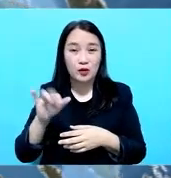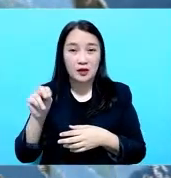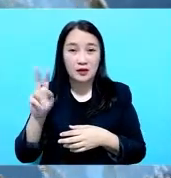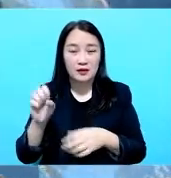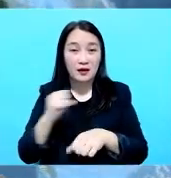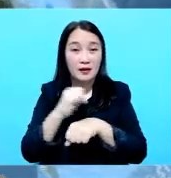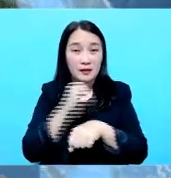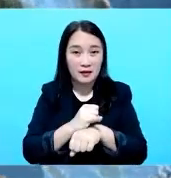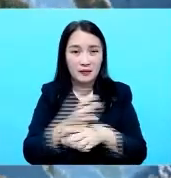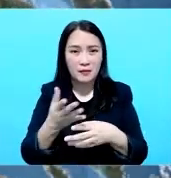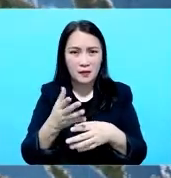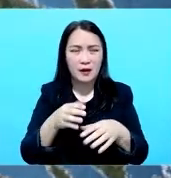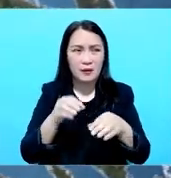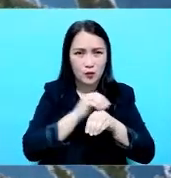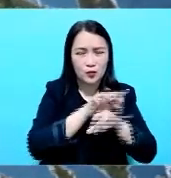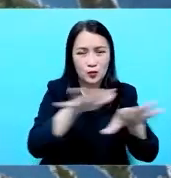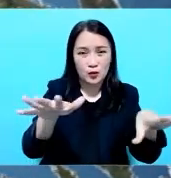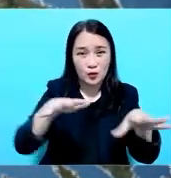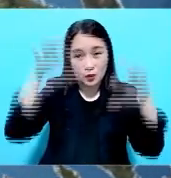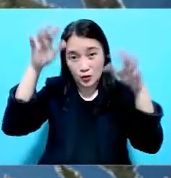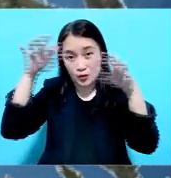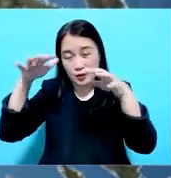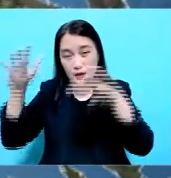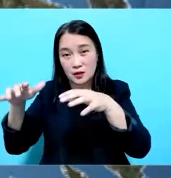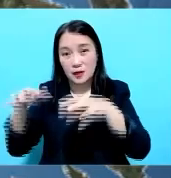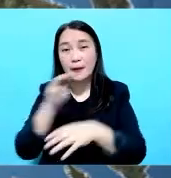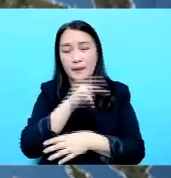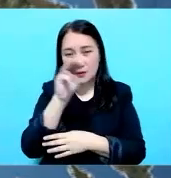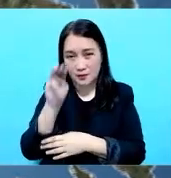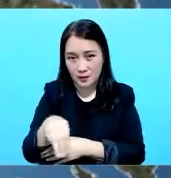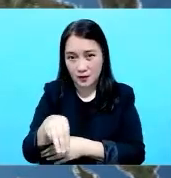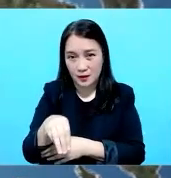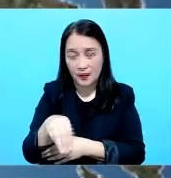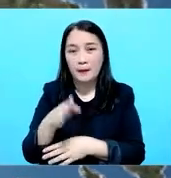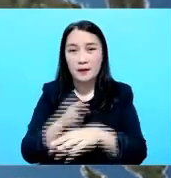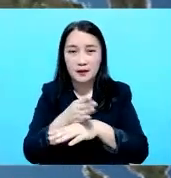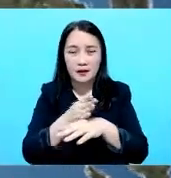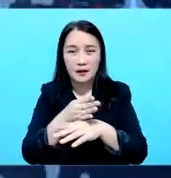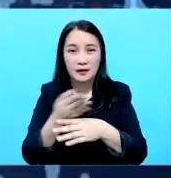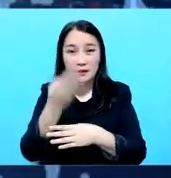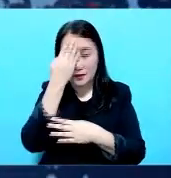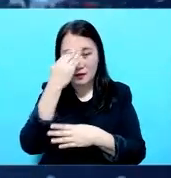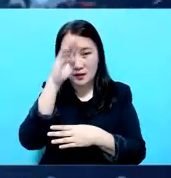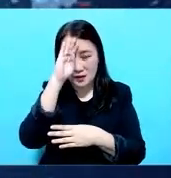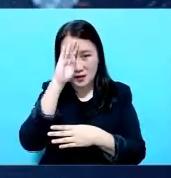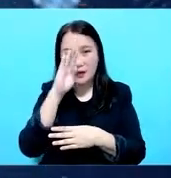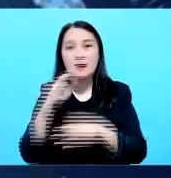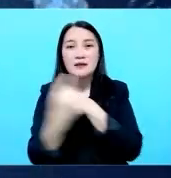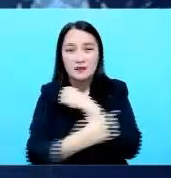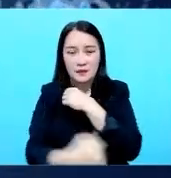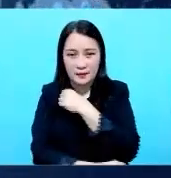na may kalat-kalat na ulan naman ang mararanasan sa Metro Manila, Bataan, Cavite at Zambales. Epekto yan ng